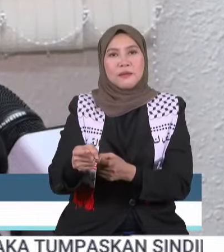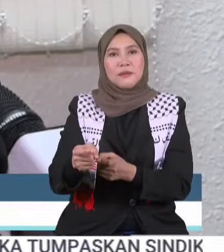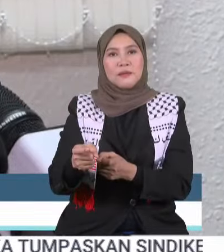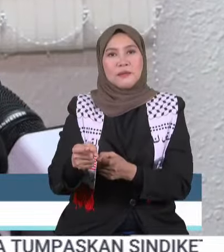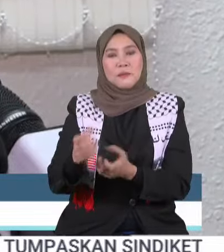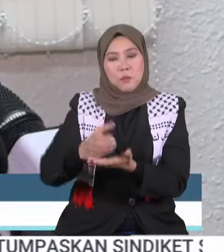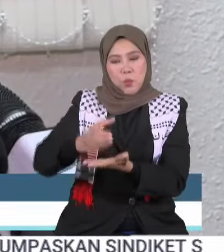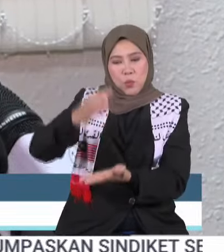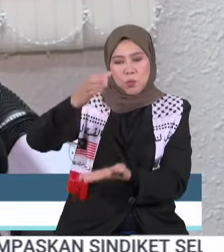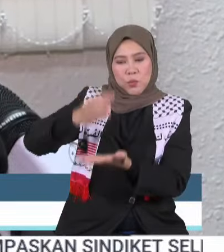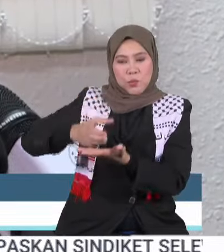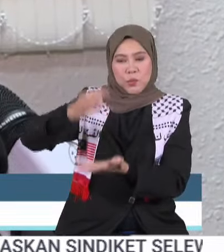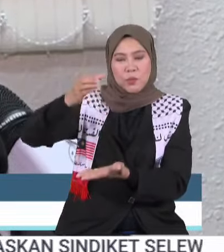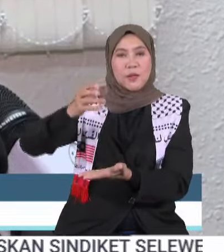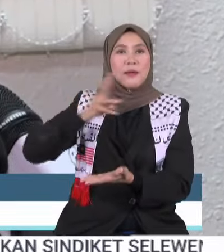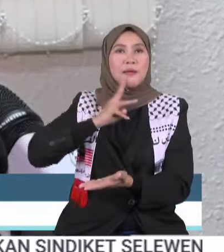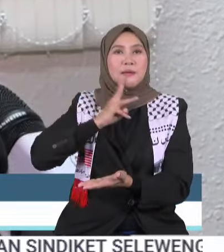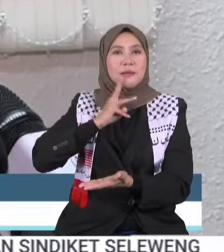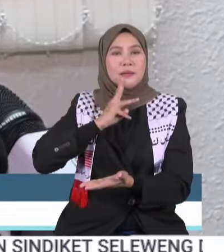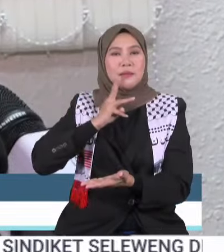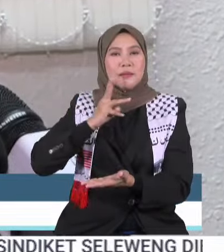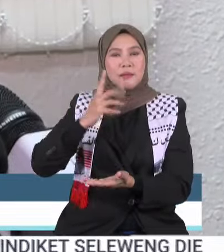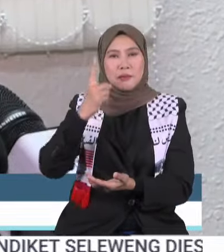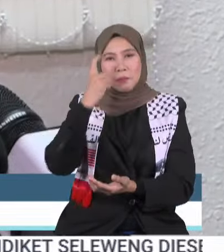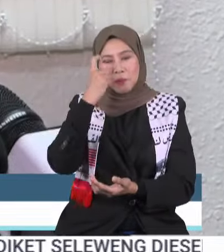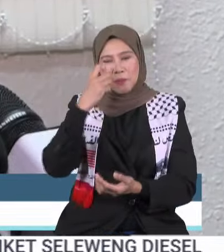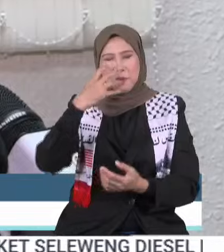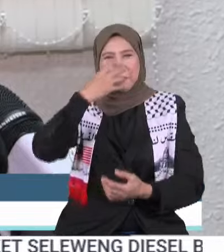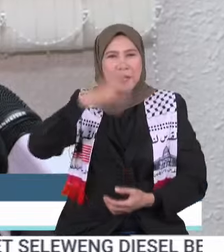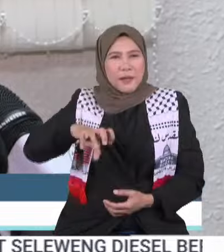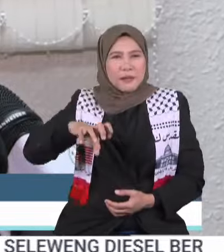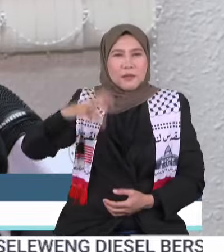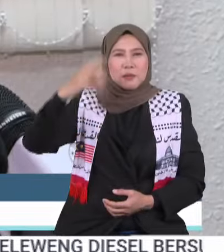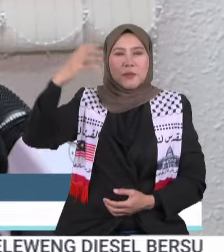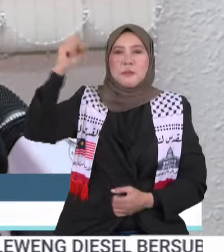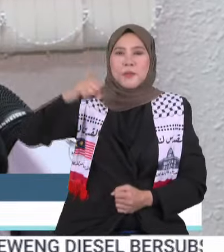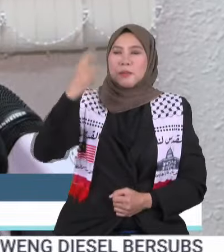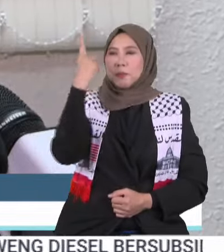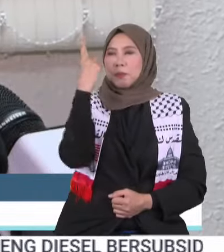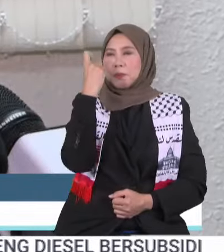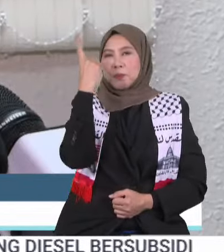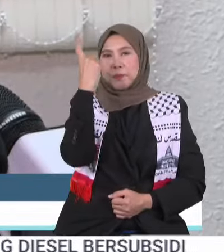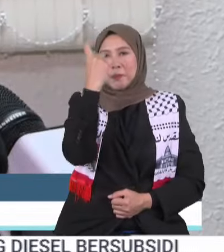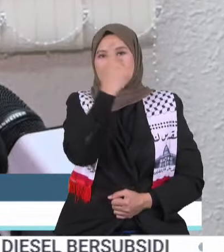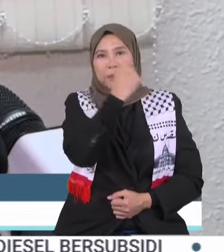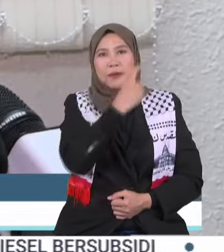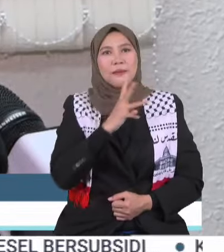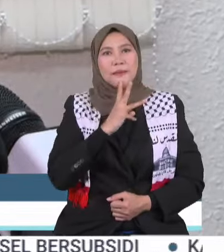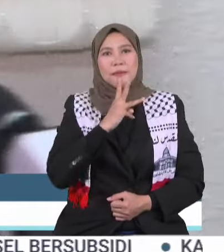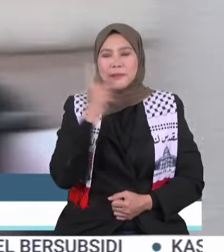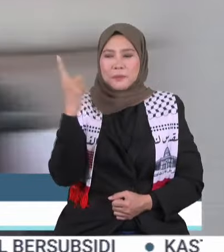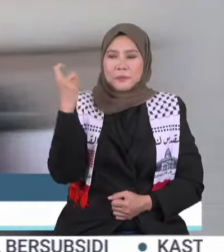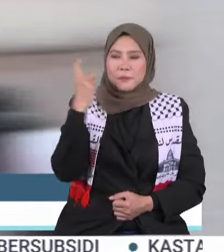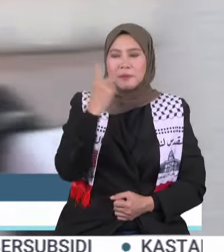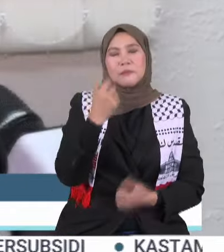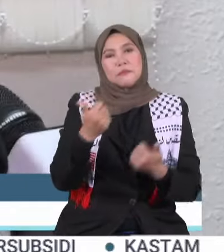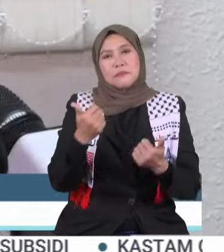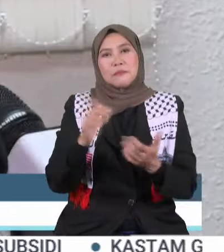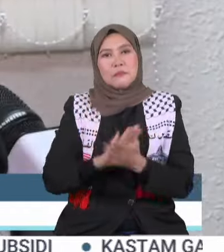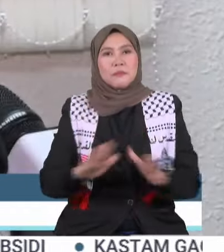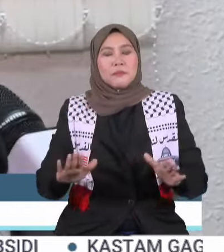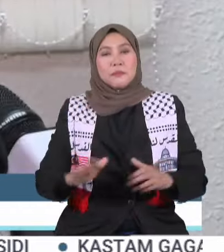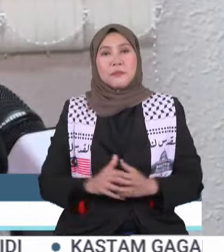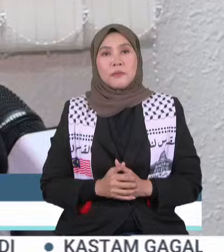dengan isi siap-siap untuk sekiranya ada panas yang mendadak, kita boleh spray pada ketika dan waktu itulah. Pada itu